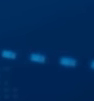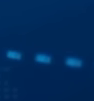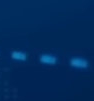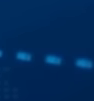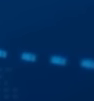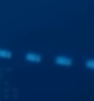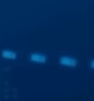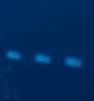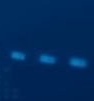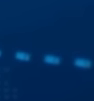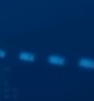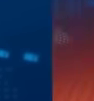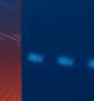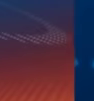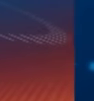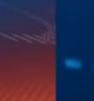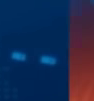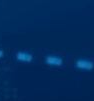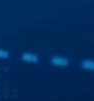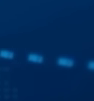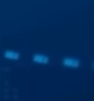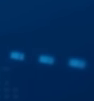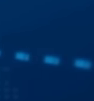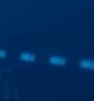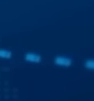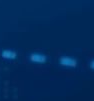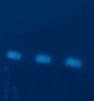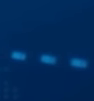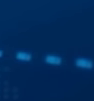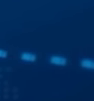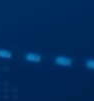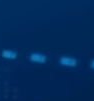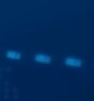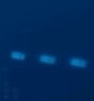Евро 416 теңге 35 тиын. Ресей рублі 5